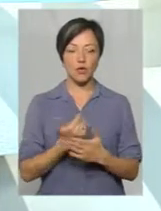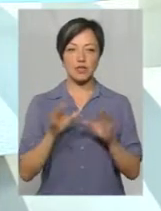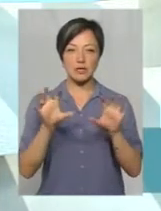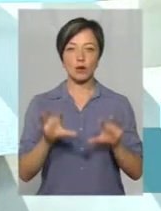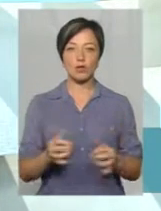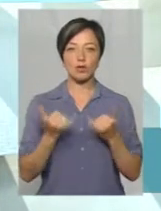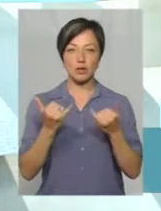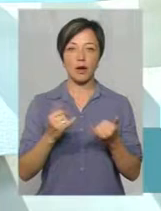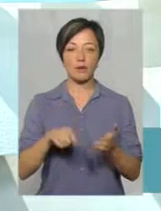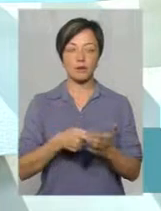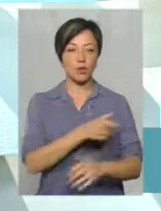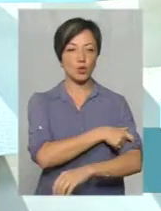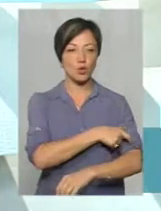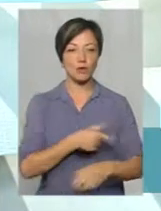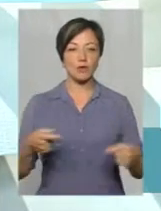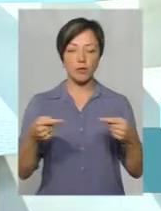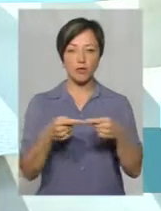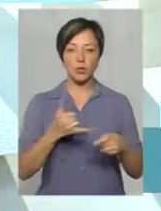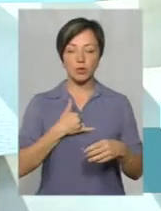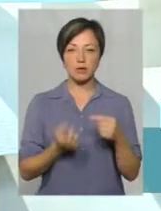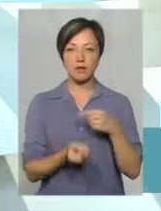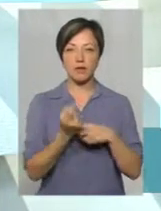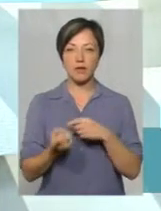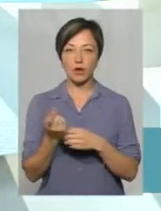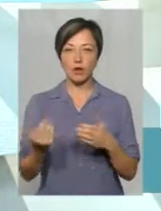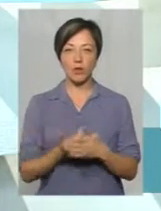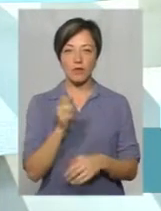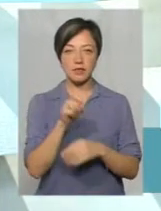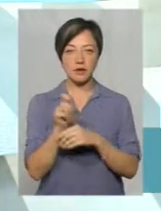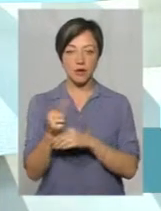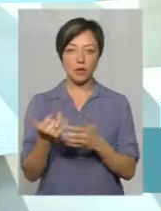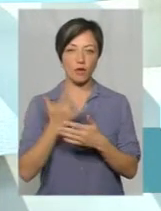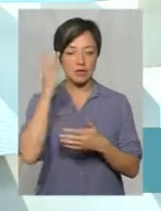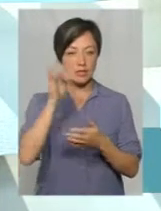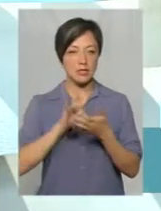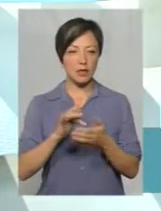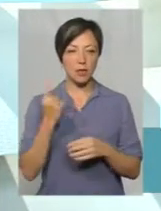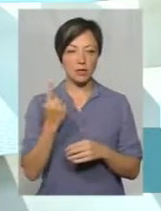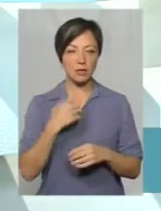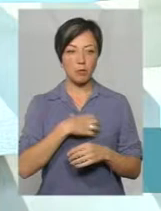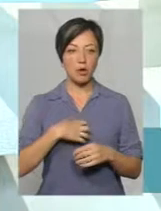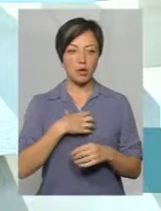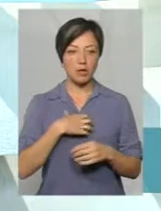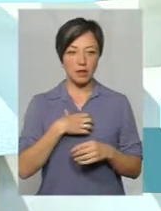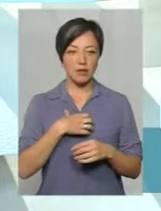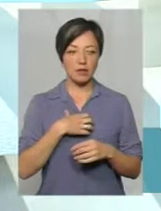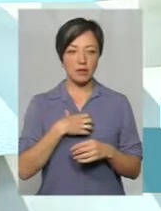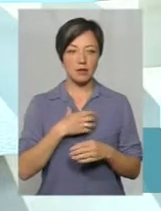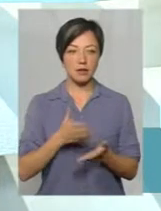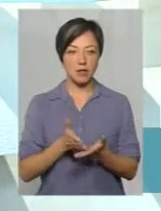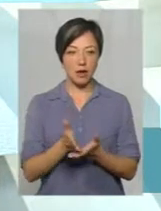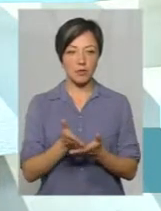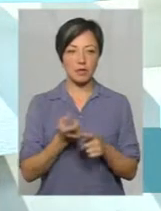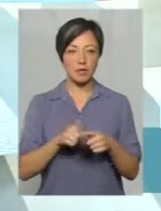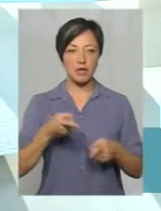статут для муніципальної дружини. Відповідно, у нас з'явилися нові завдання, нові цілі. І один з пріоритетів, один з напрямків